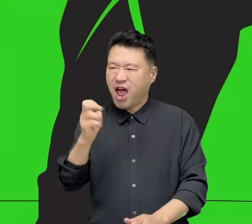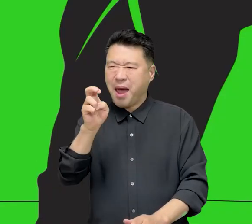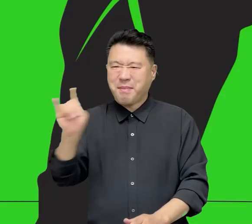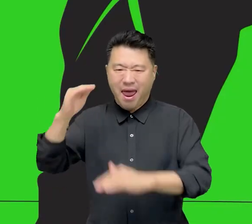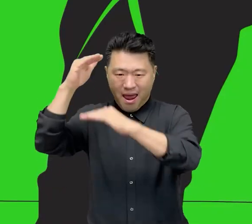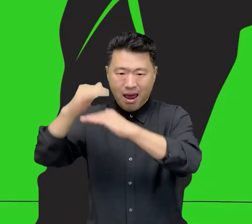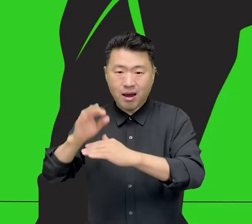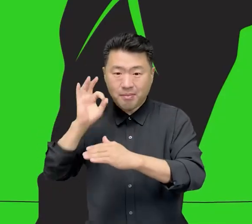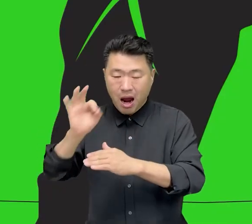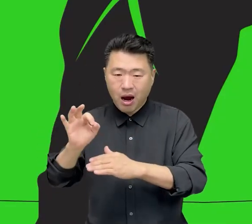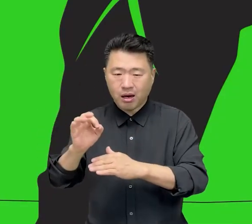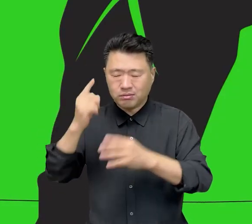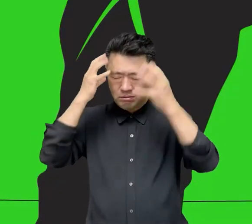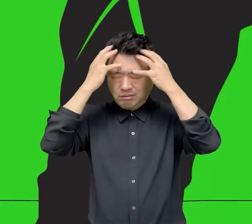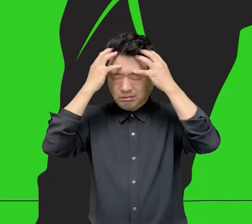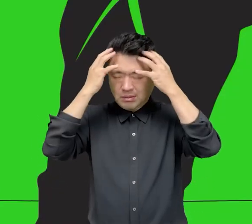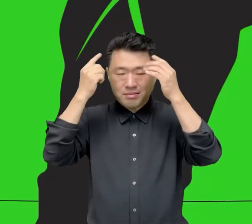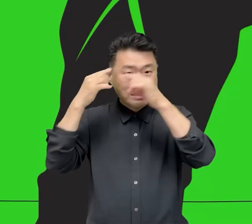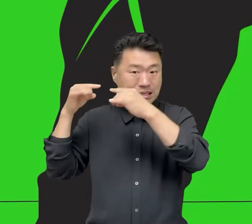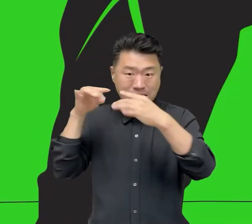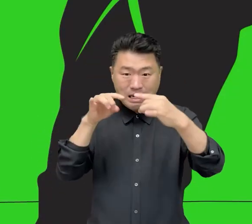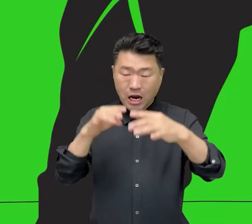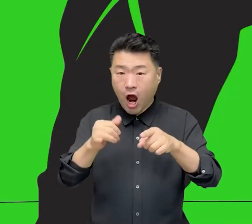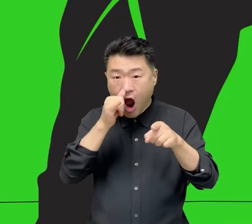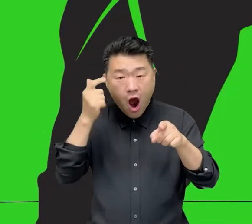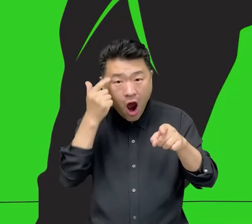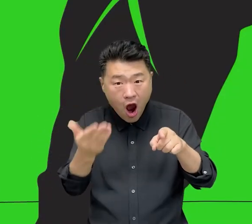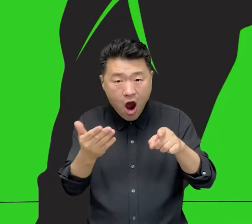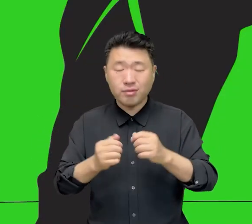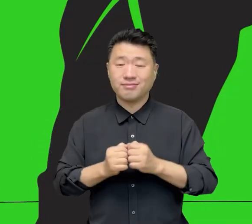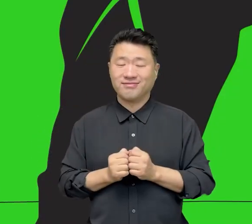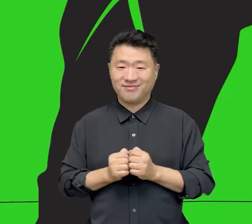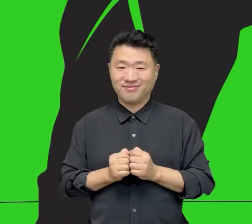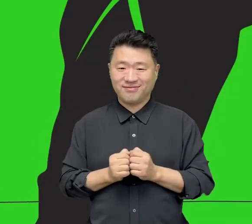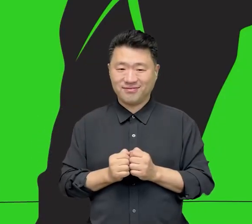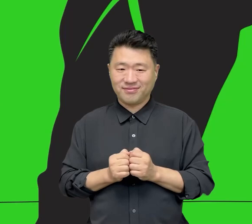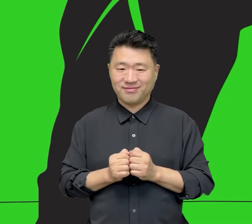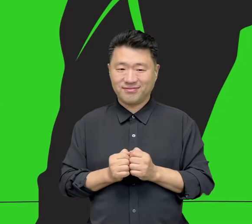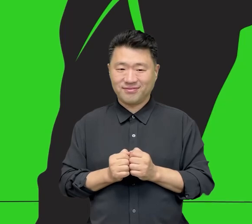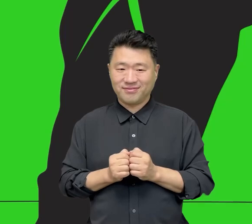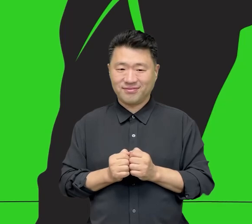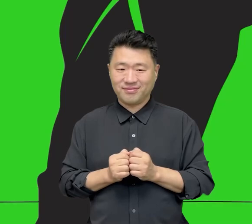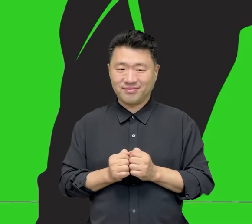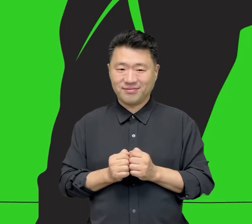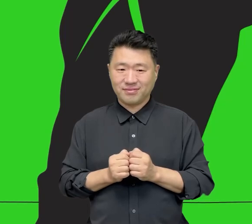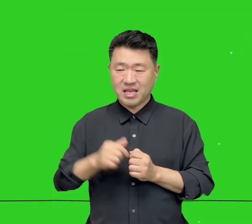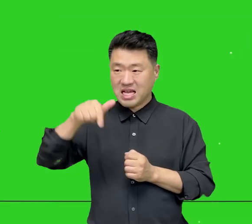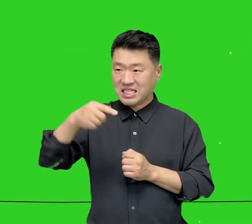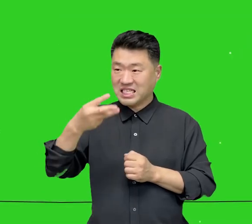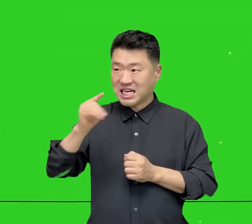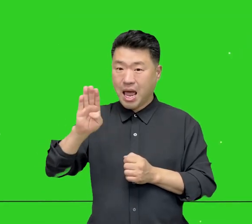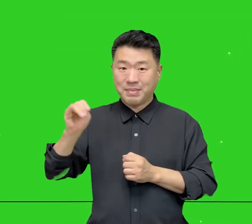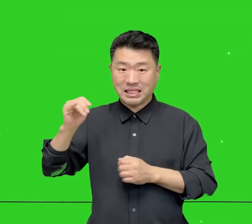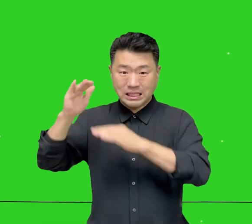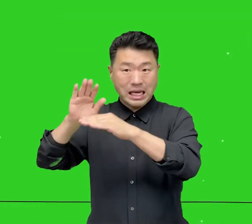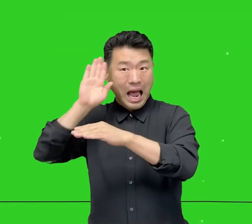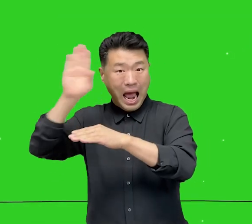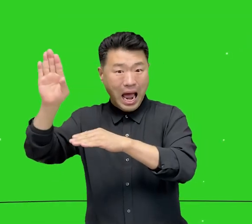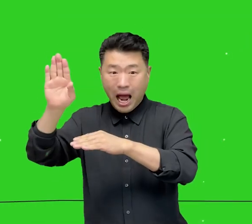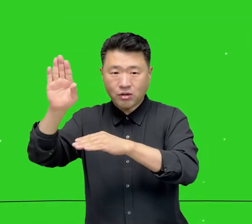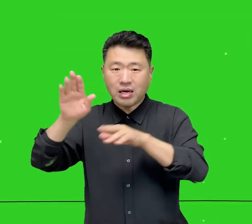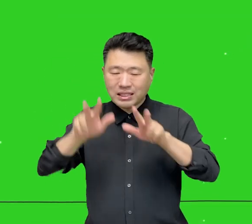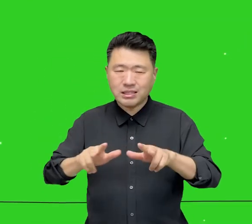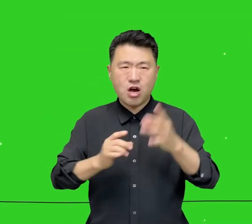1980년대에 나온 외계에서 온 우레메의 마인드 업로딩 기술이 등장한다고? 그래비티는 미래가